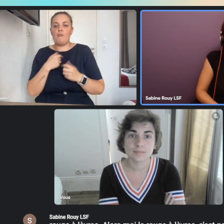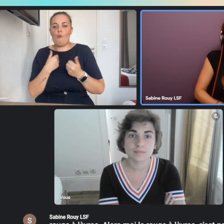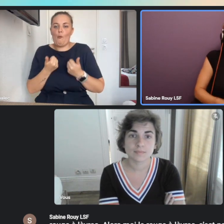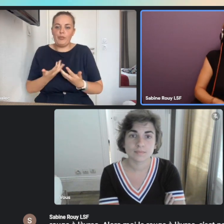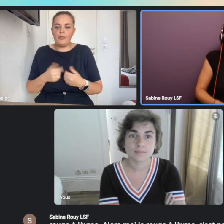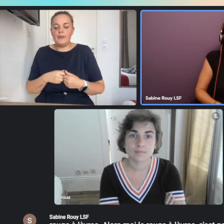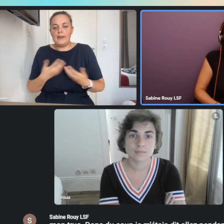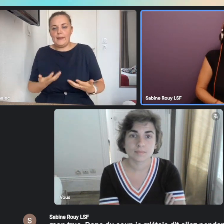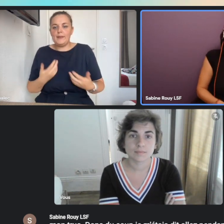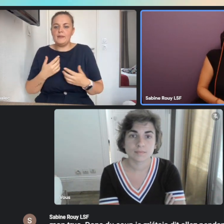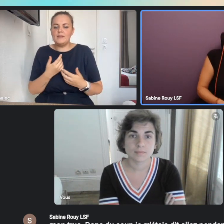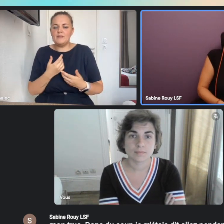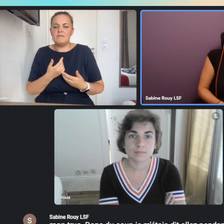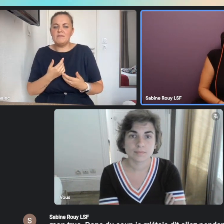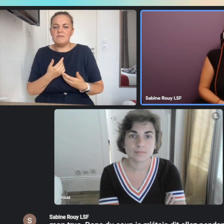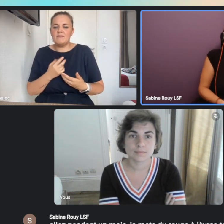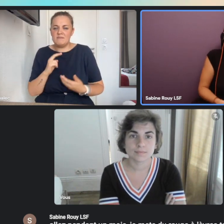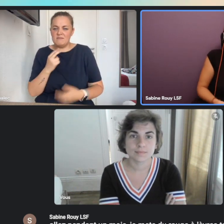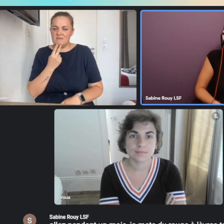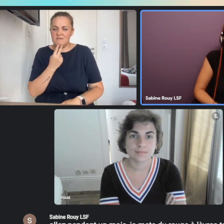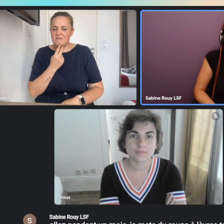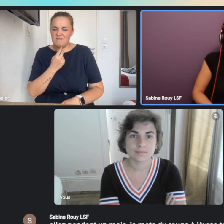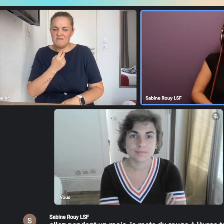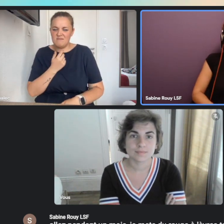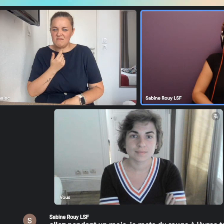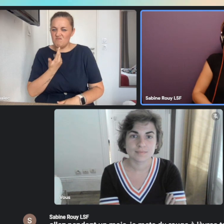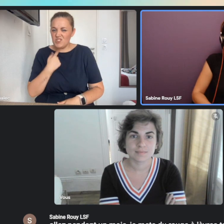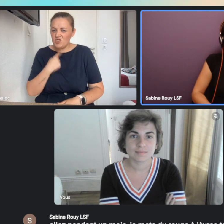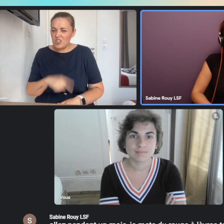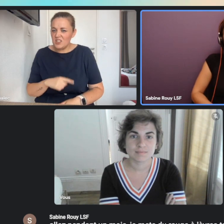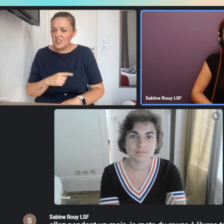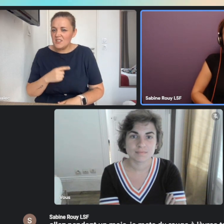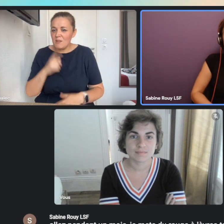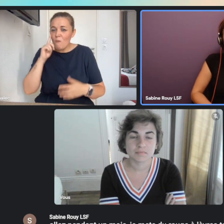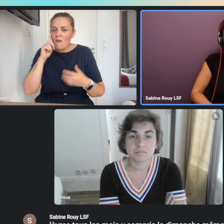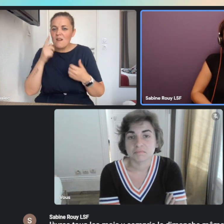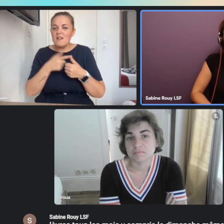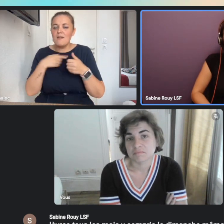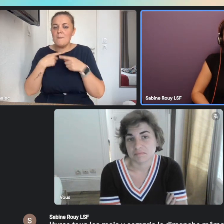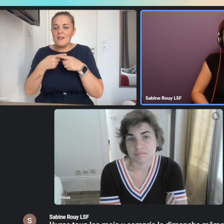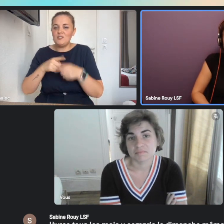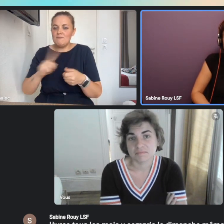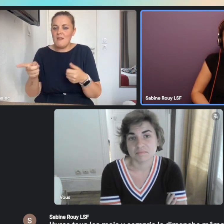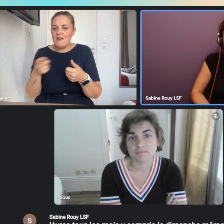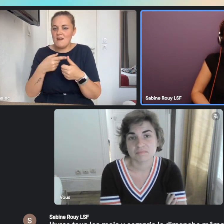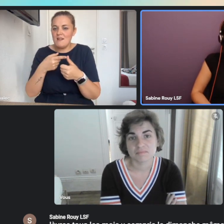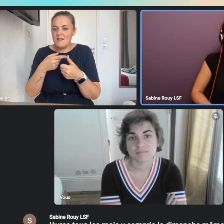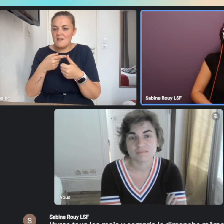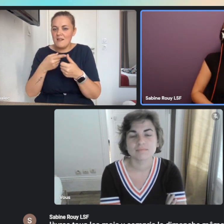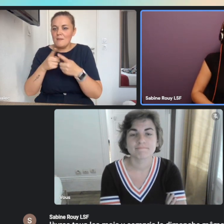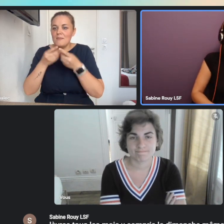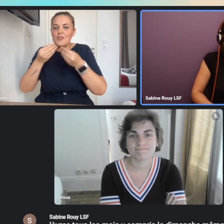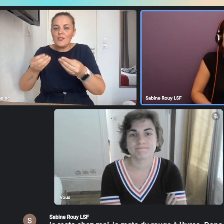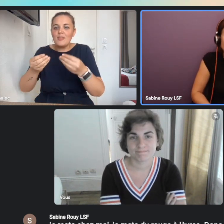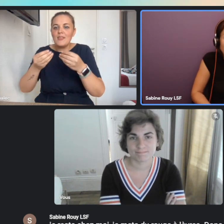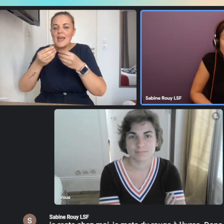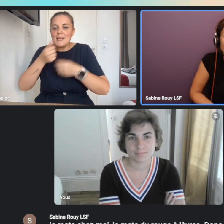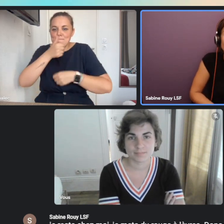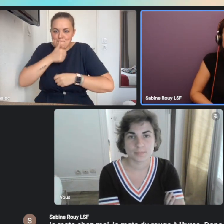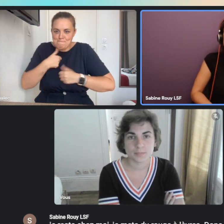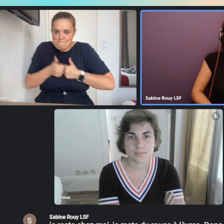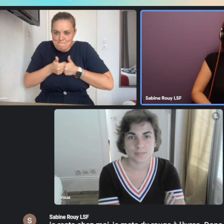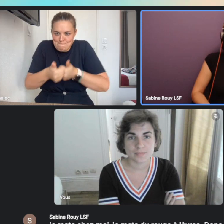un planning, j'avais pas coché les cases, je faisais ça, je j'osais pas le montrer et petit à petit, je me suis dit: «Mais en fait, bah, c'était un échec» parce que du coup, finalement, je